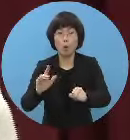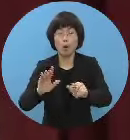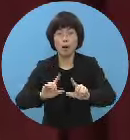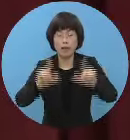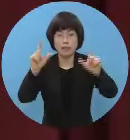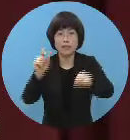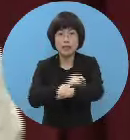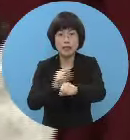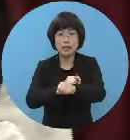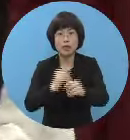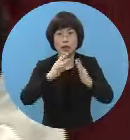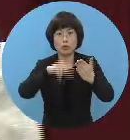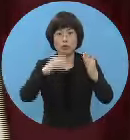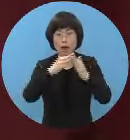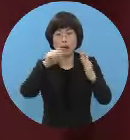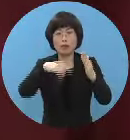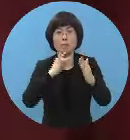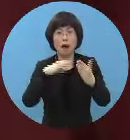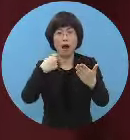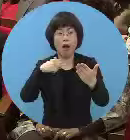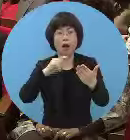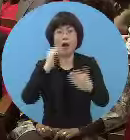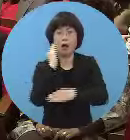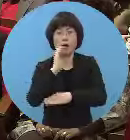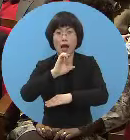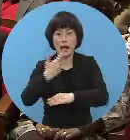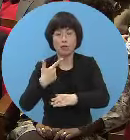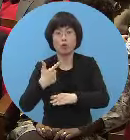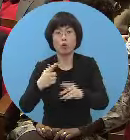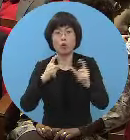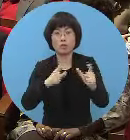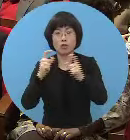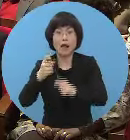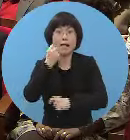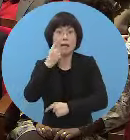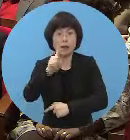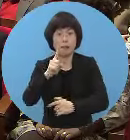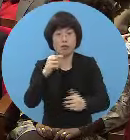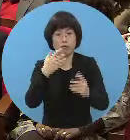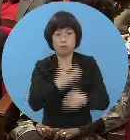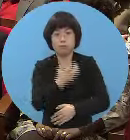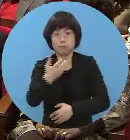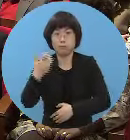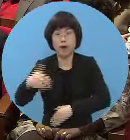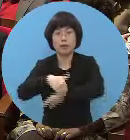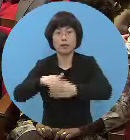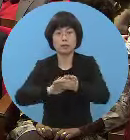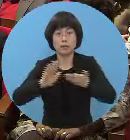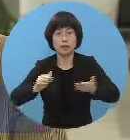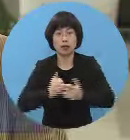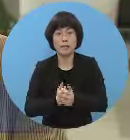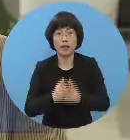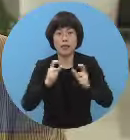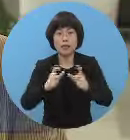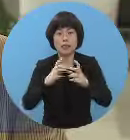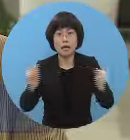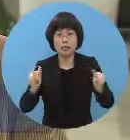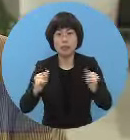올해는 도립도서관에서만 운영하지 않고 한 달에 한 번 시군을 직접 방문하는 찾아가는 인문학 특강을 운영할 계획입니다.